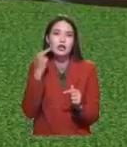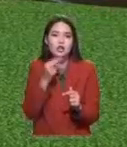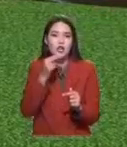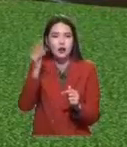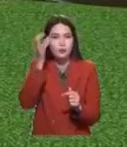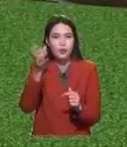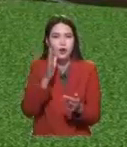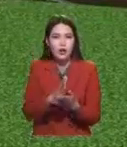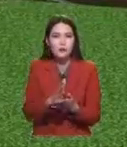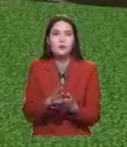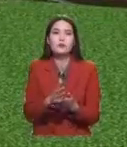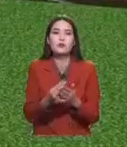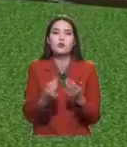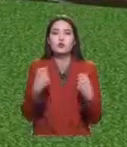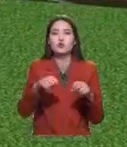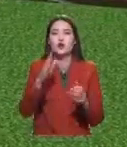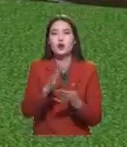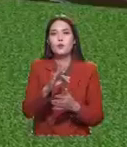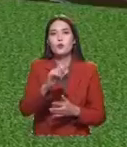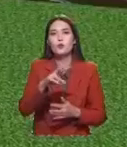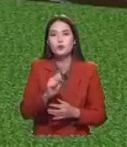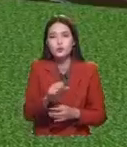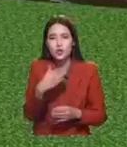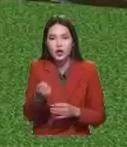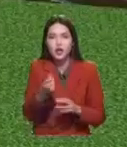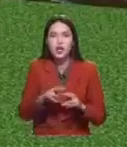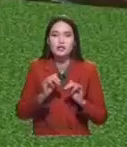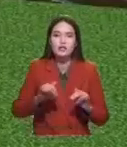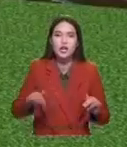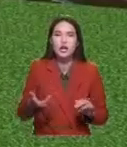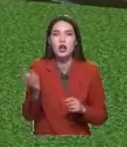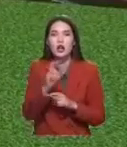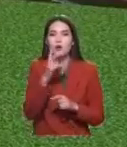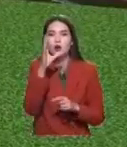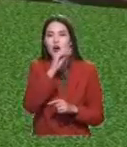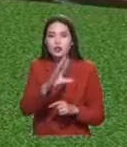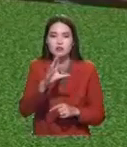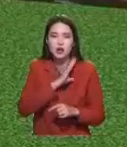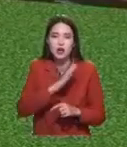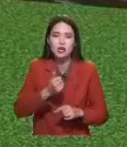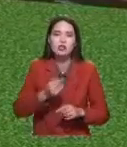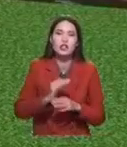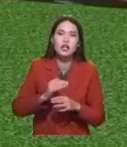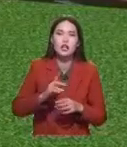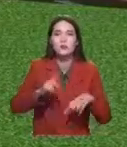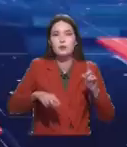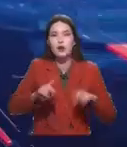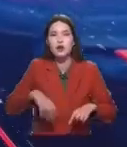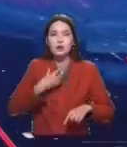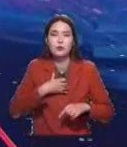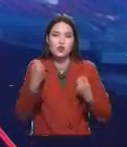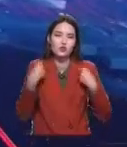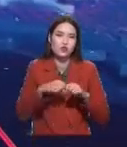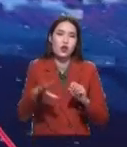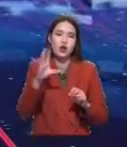ойында жеңу. Руслан, егер менен оссаң, сені мейрамханаға апарамын деді. Мен қуаныштымын, ең бастысы жеңдік.